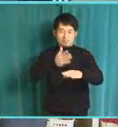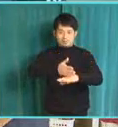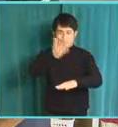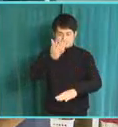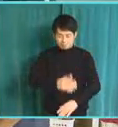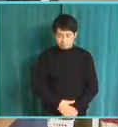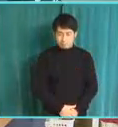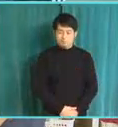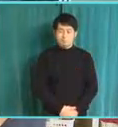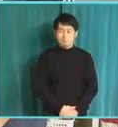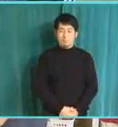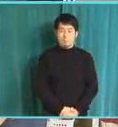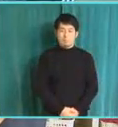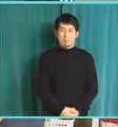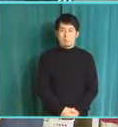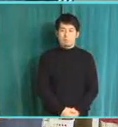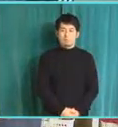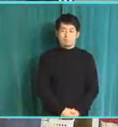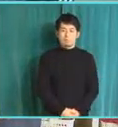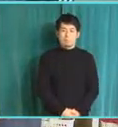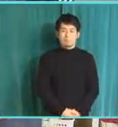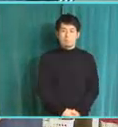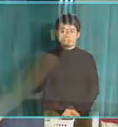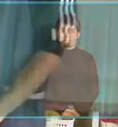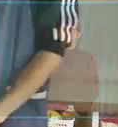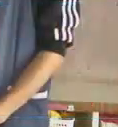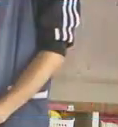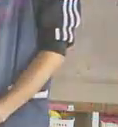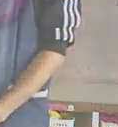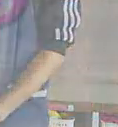とうございました。 ありがとうございました。